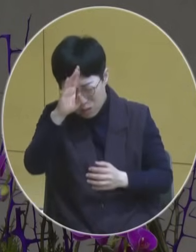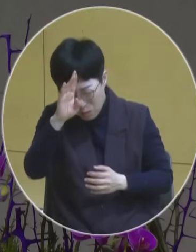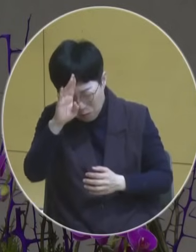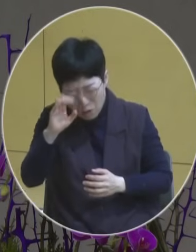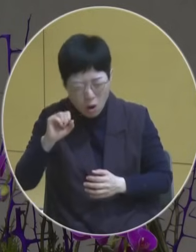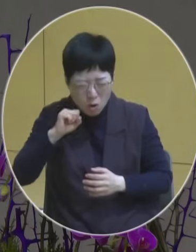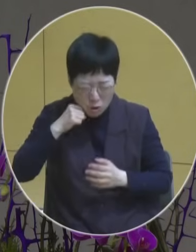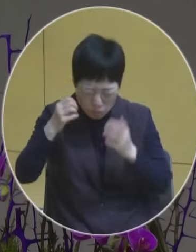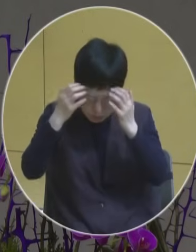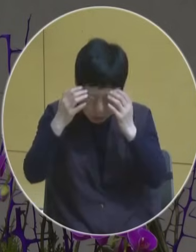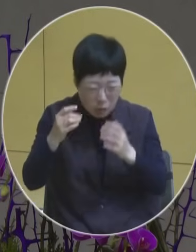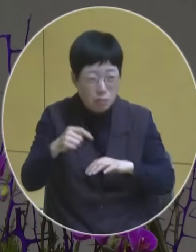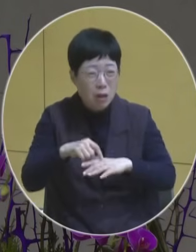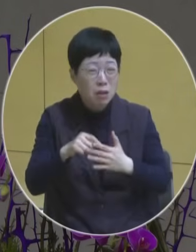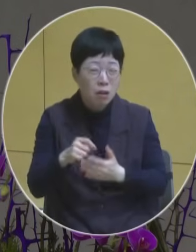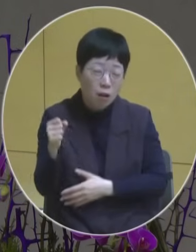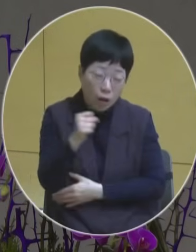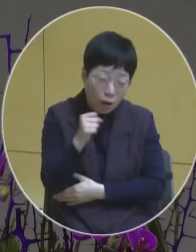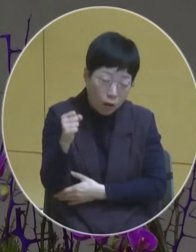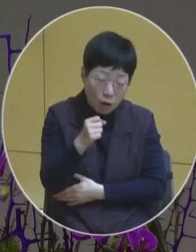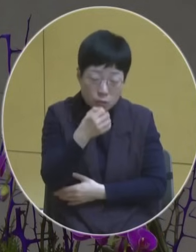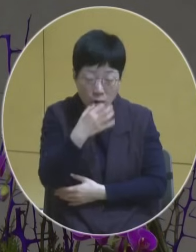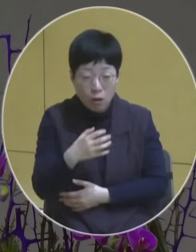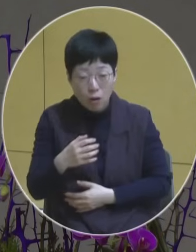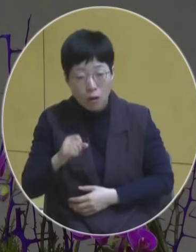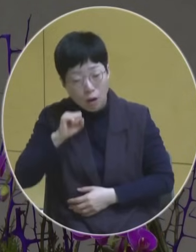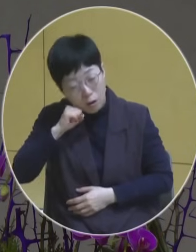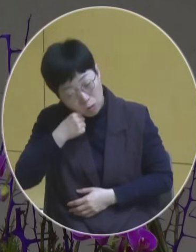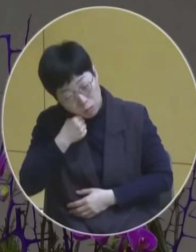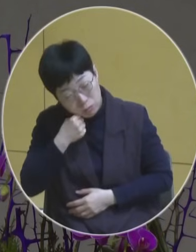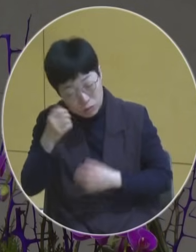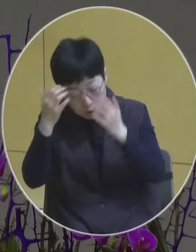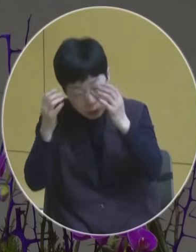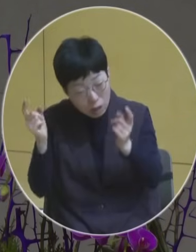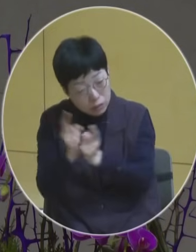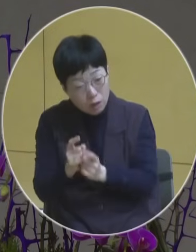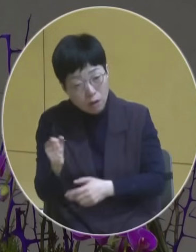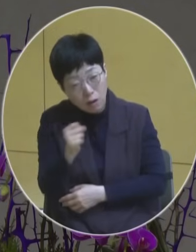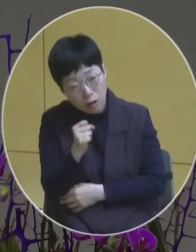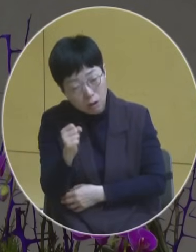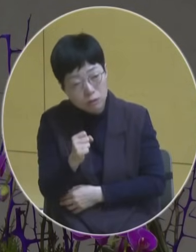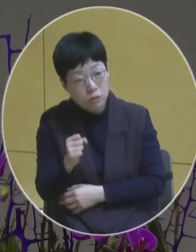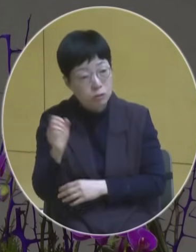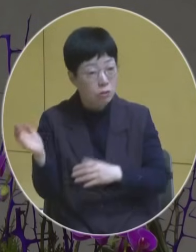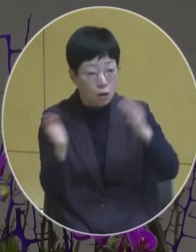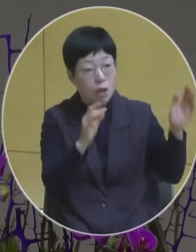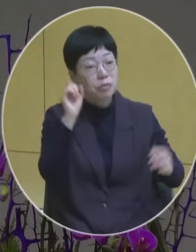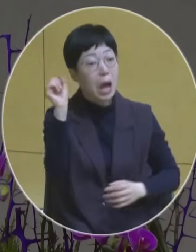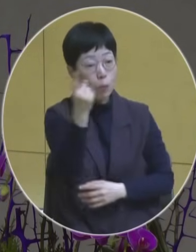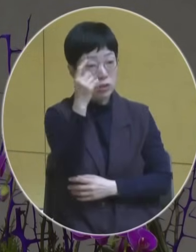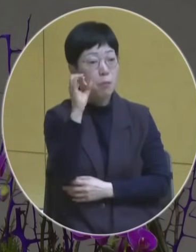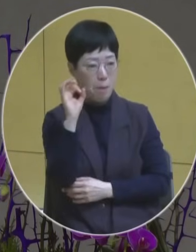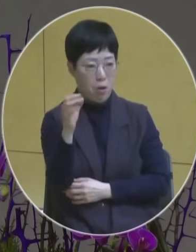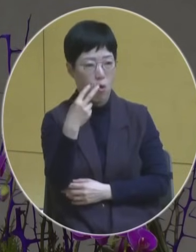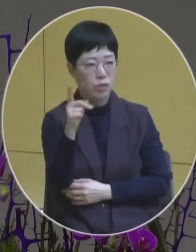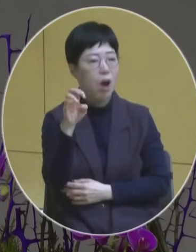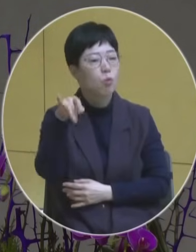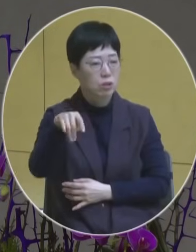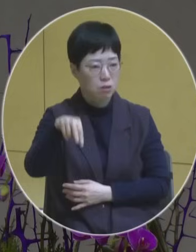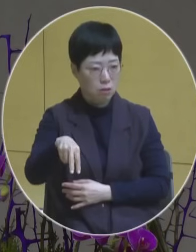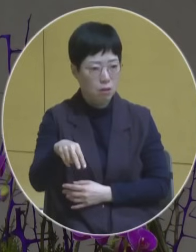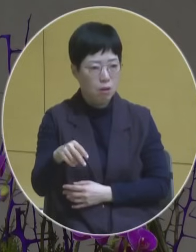시련들이 우리의 삶을 뒤흔듭니다. 실패와 좌절이 우리 마음을 흔듭니다. 그런데 여러분, 다윗을 한번 보십시오.